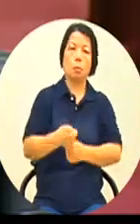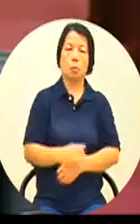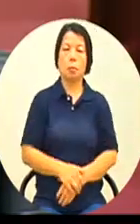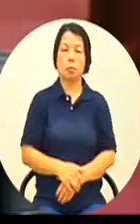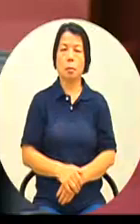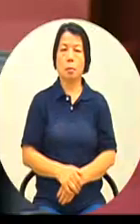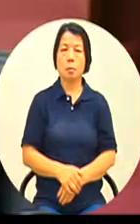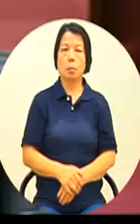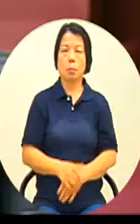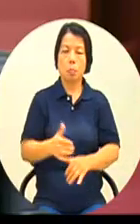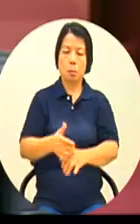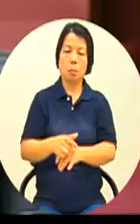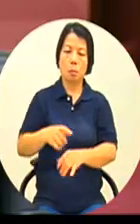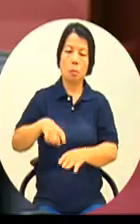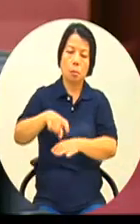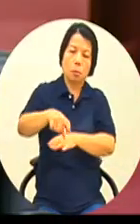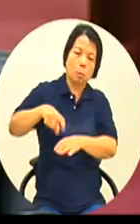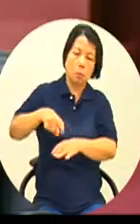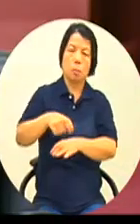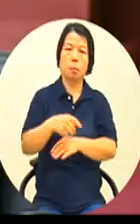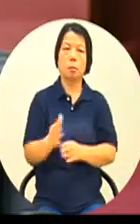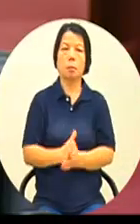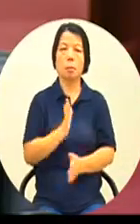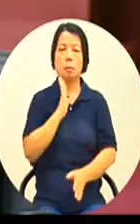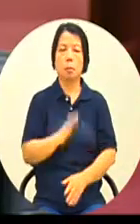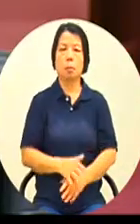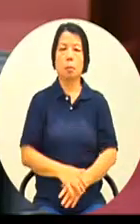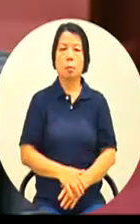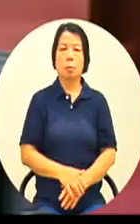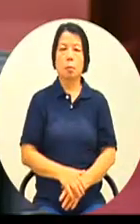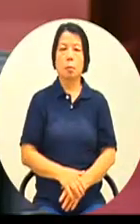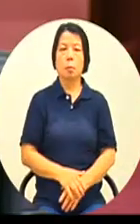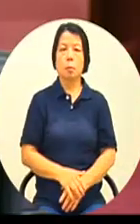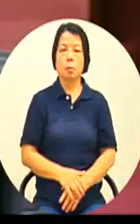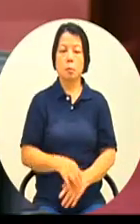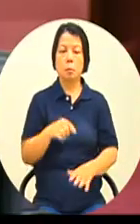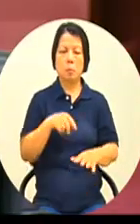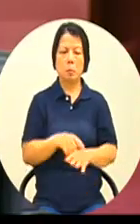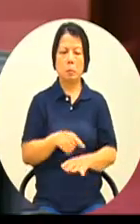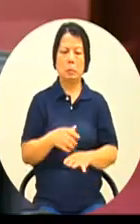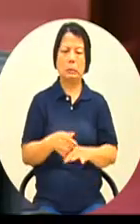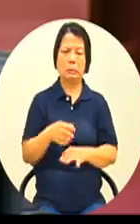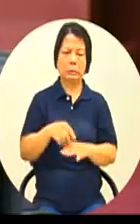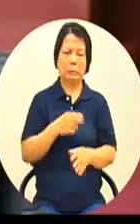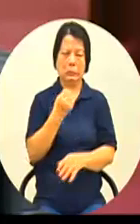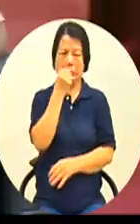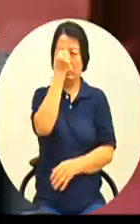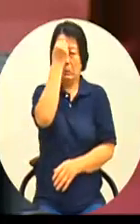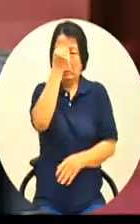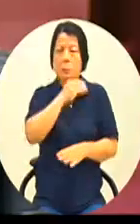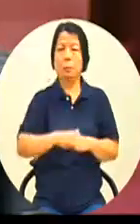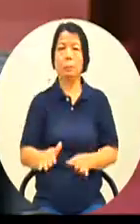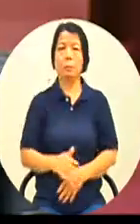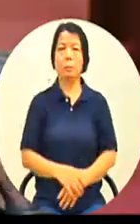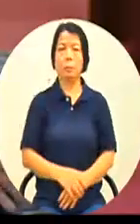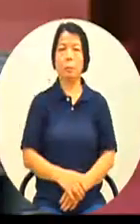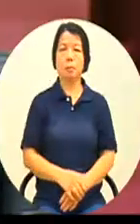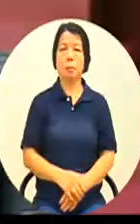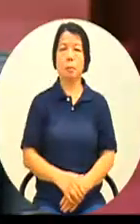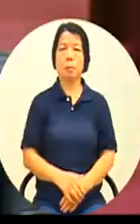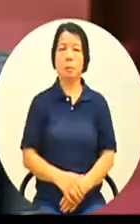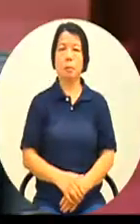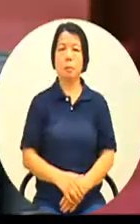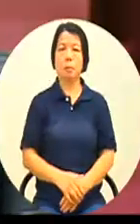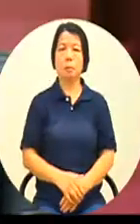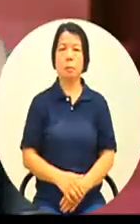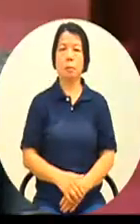塞进前北区，对不对？吼，真那个场面不大，真的很恐怖啊！哦，但是咱讲起来，对不对？但是你若地下化了，这两个就是无